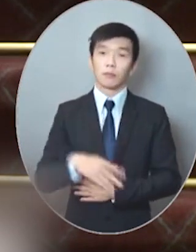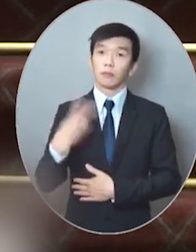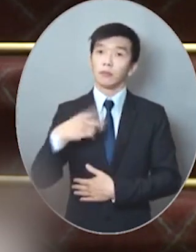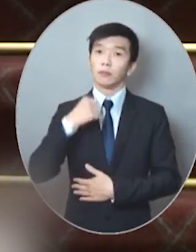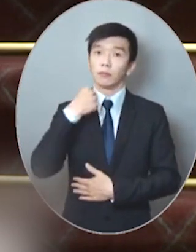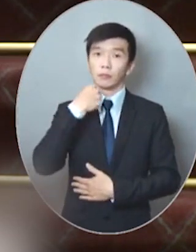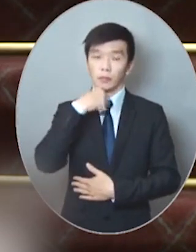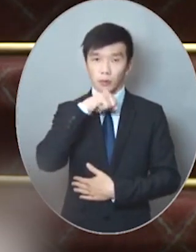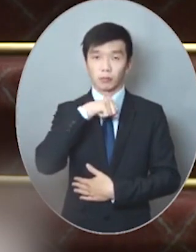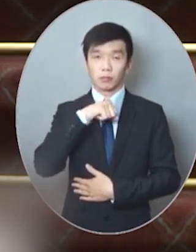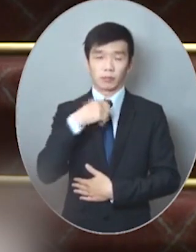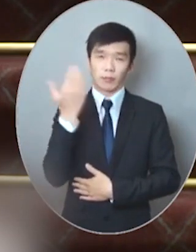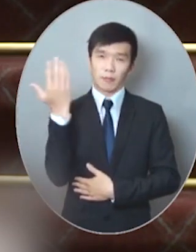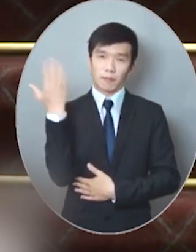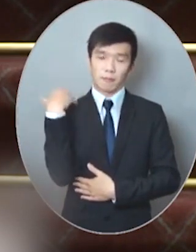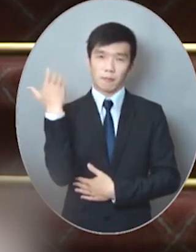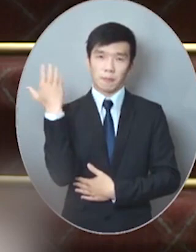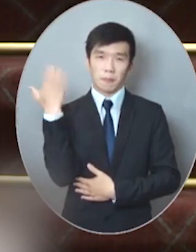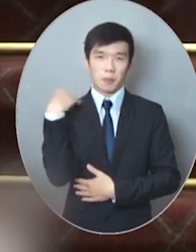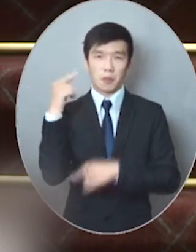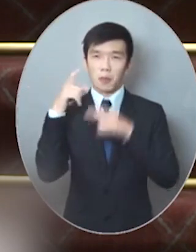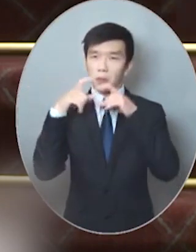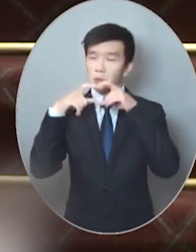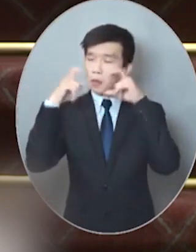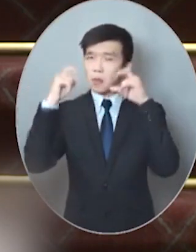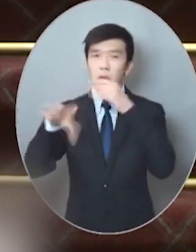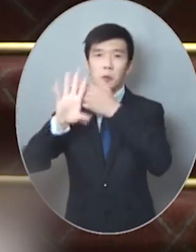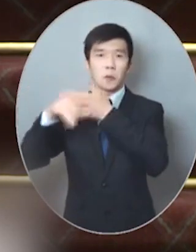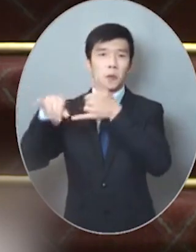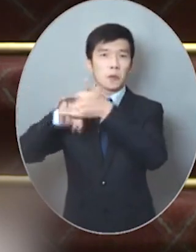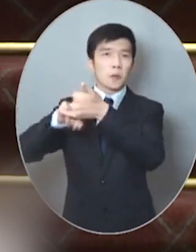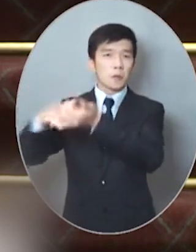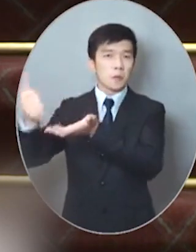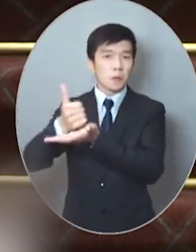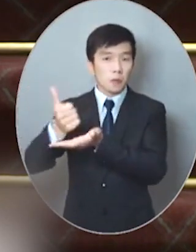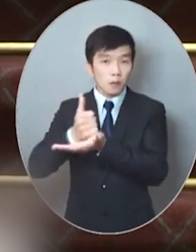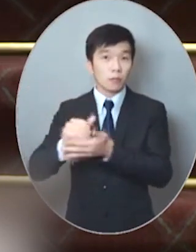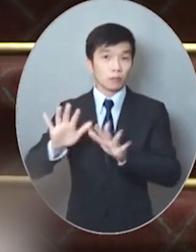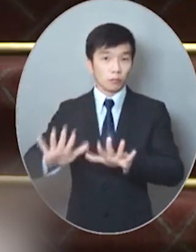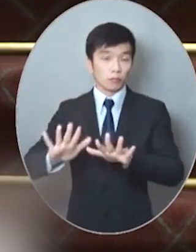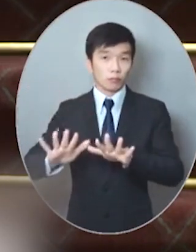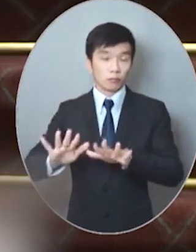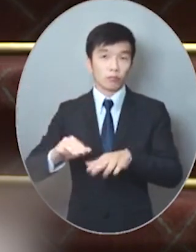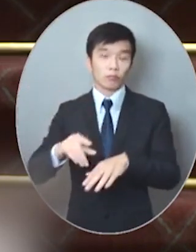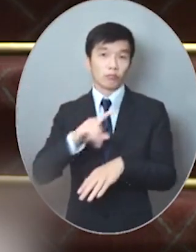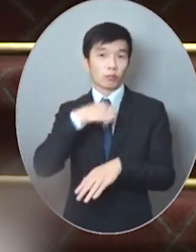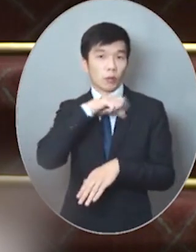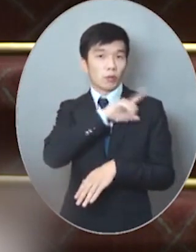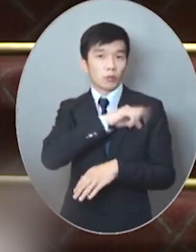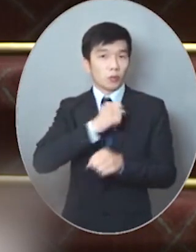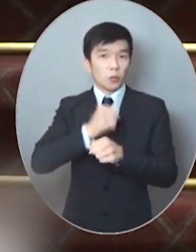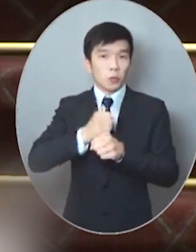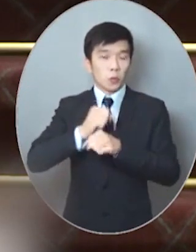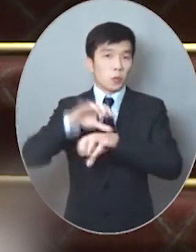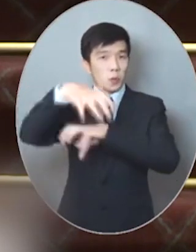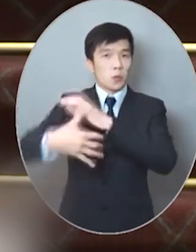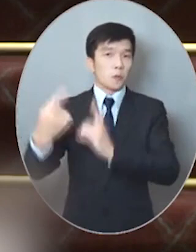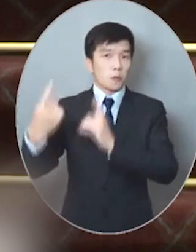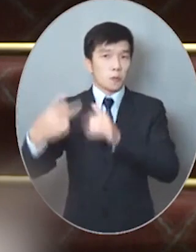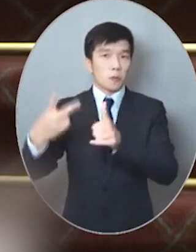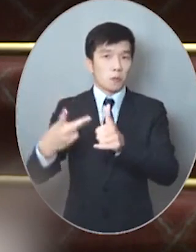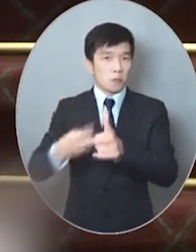湾已经从过去的口罩进口国转变成全球第二大的口罩生产